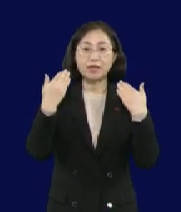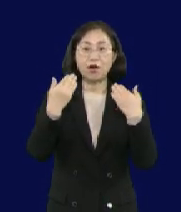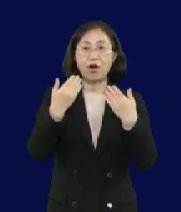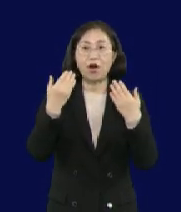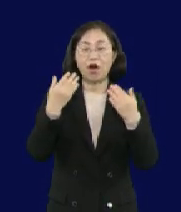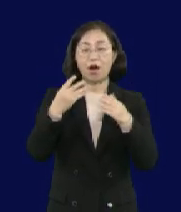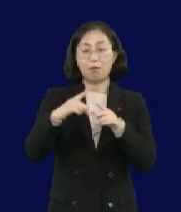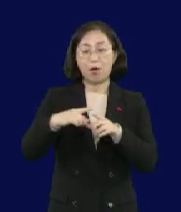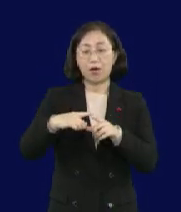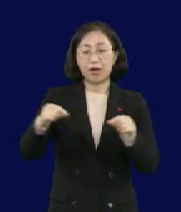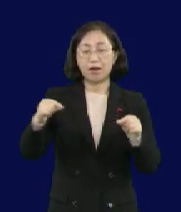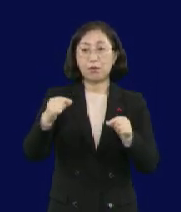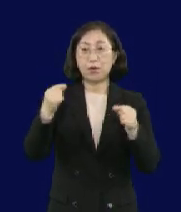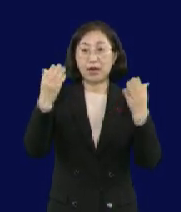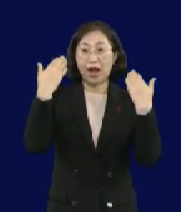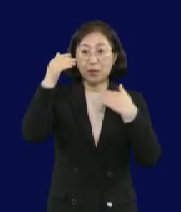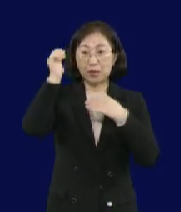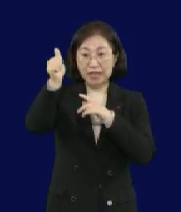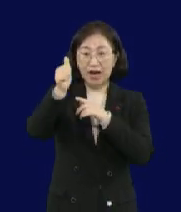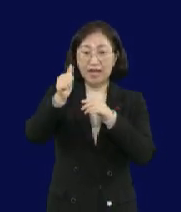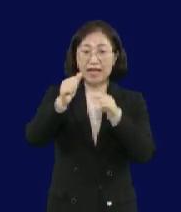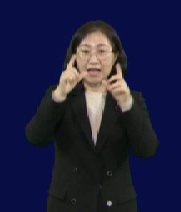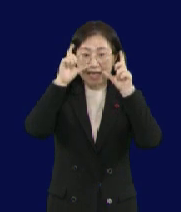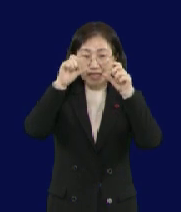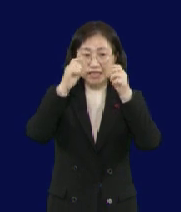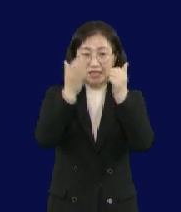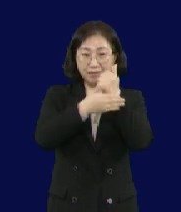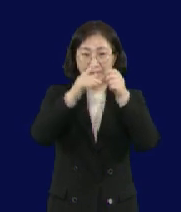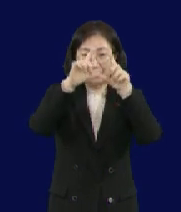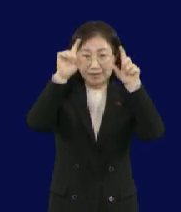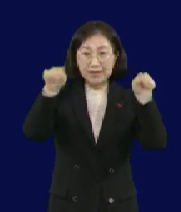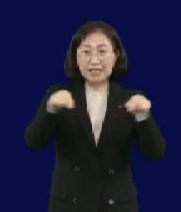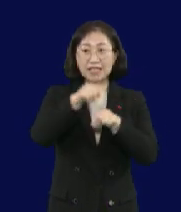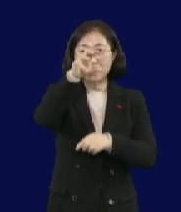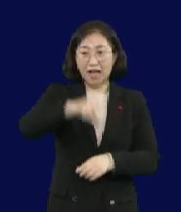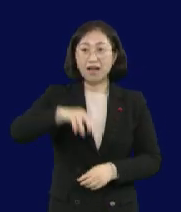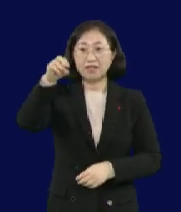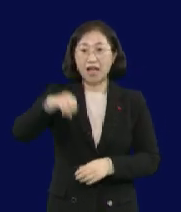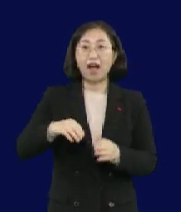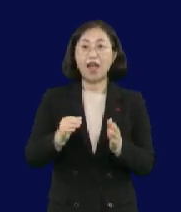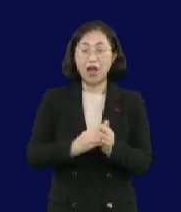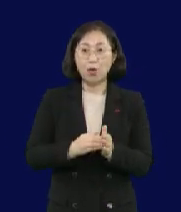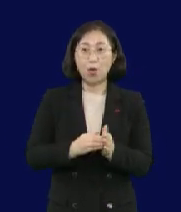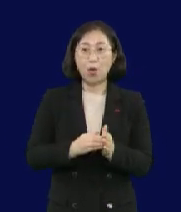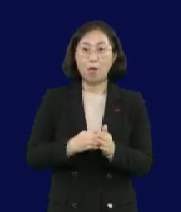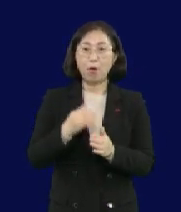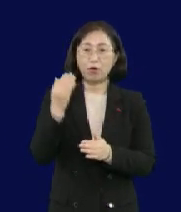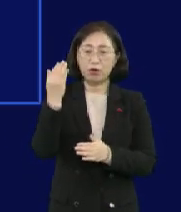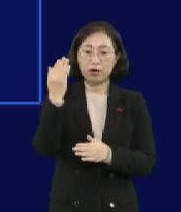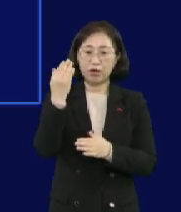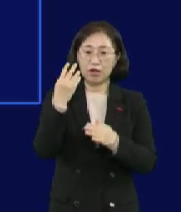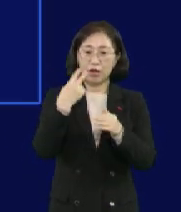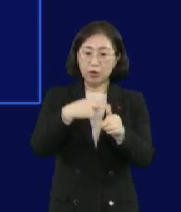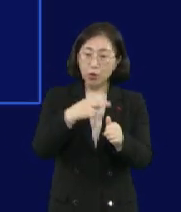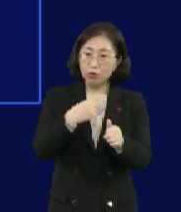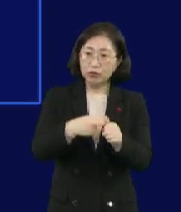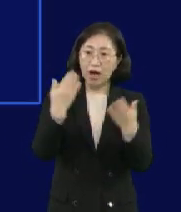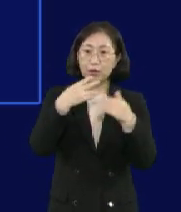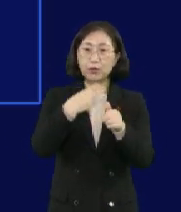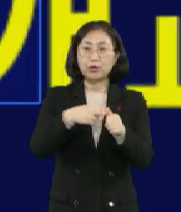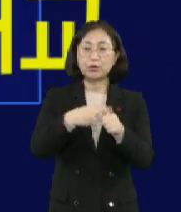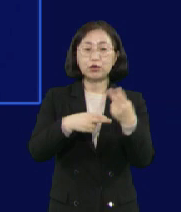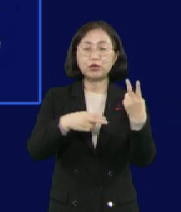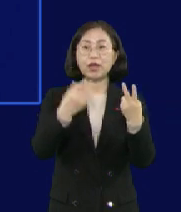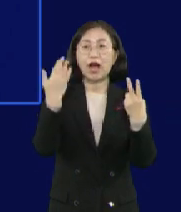교장의 사진을 떼냈고 순결과 근면 등 일제와 군사정권 시절 순종을 강조한 교훈도 2개 학교에서